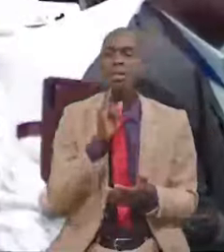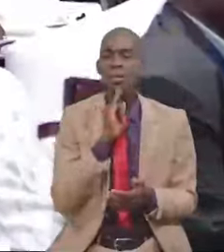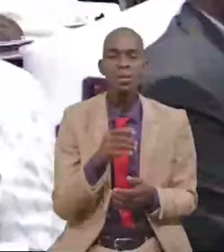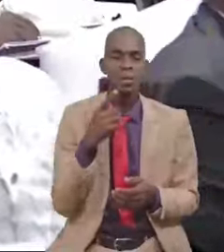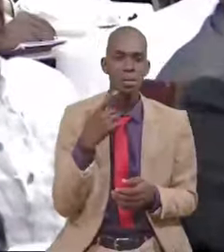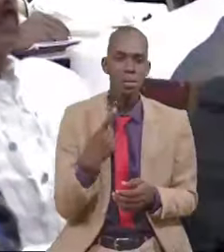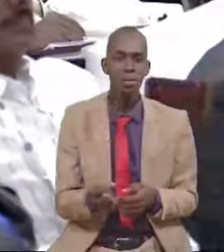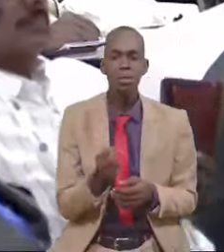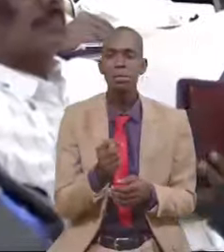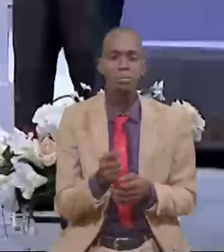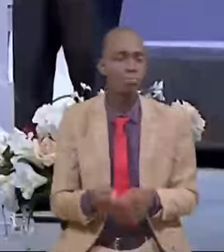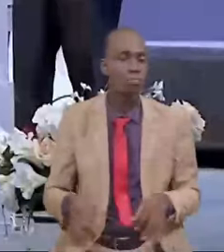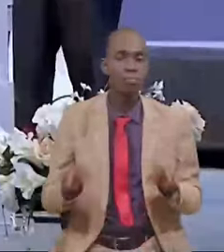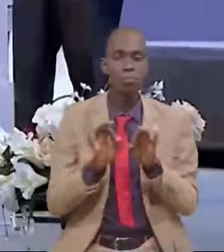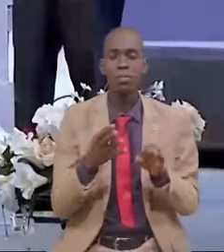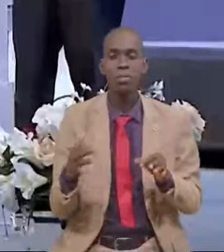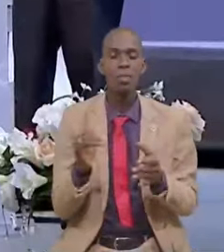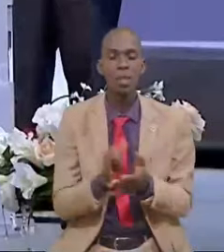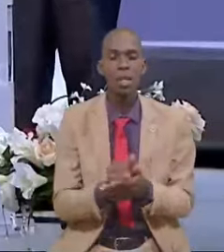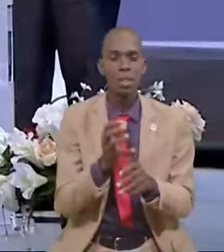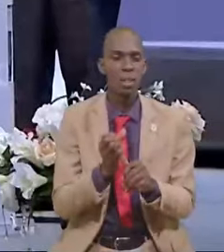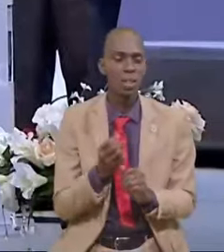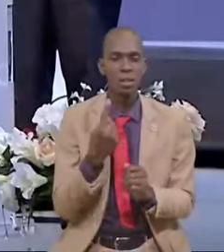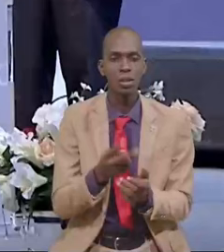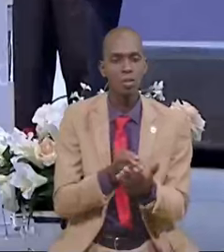Ça, c'est la chose de valeur qui acquiert la vérité.